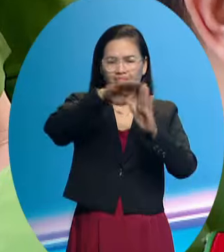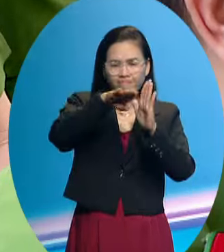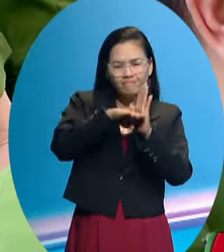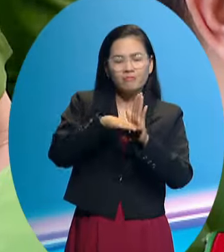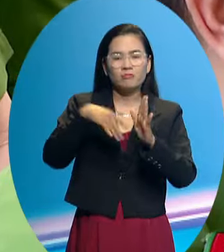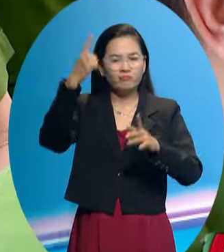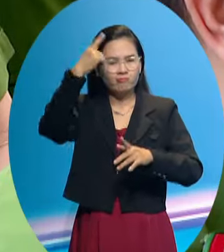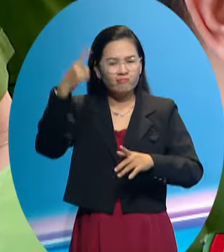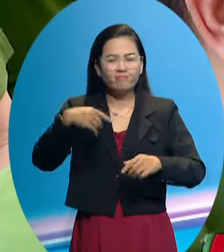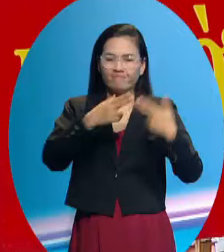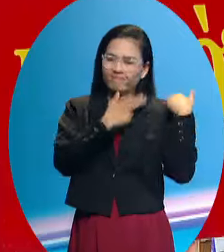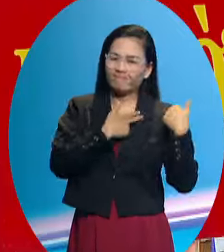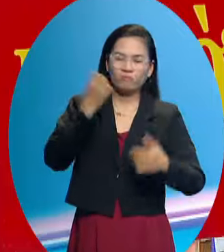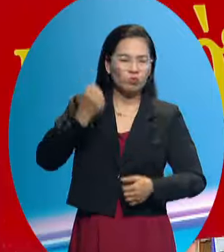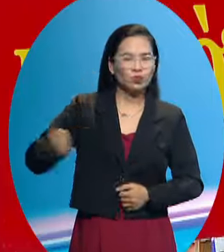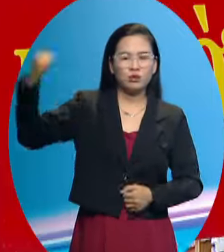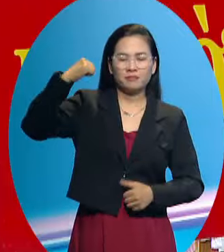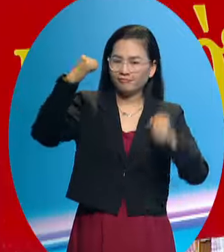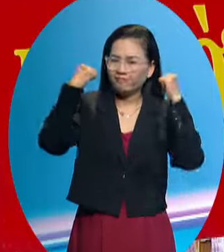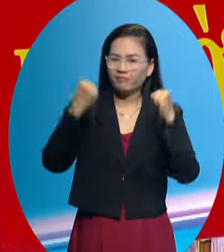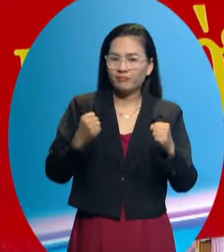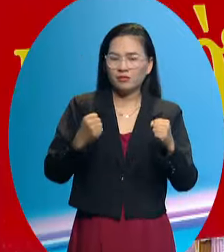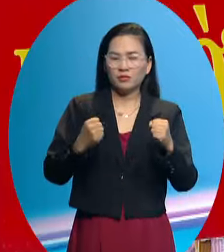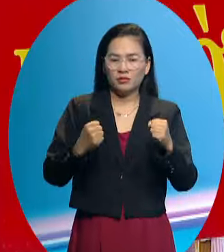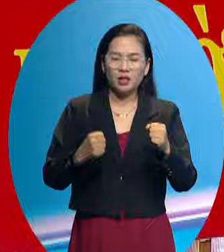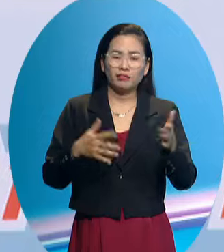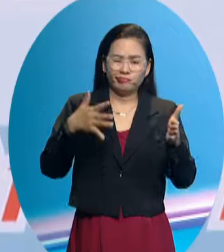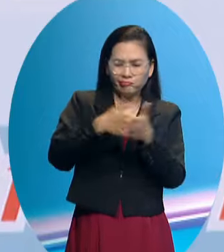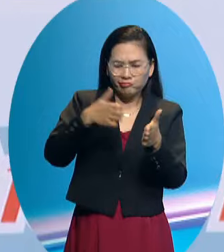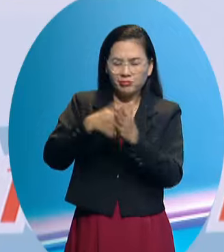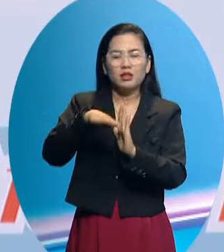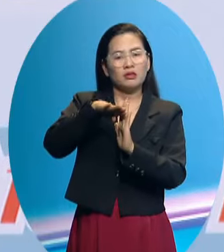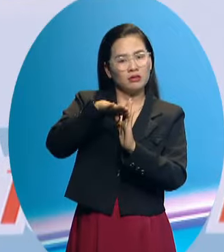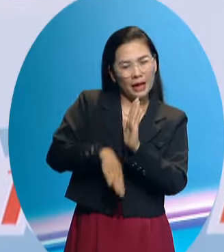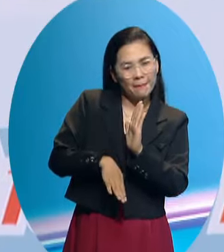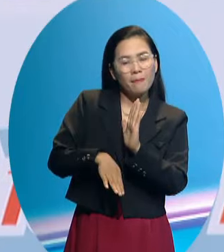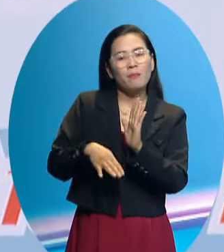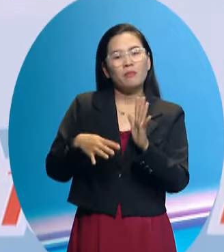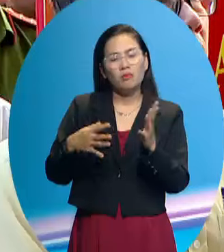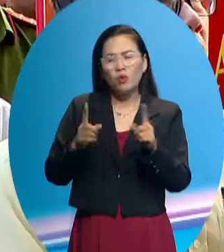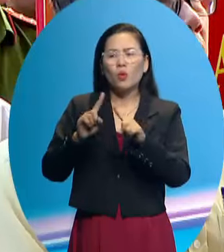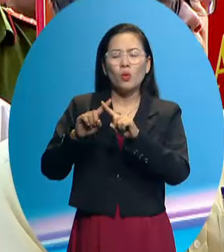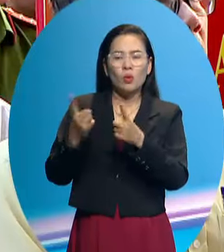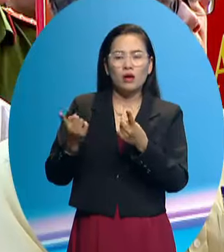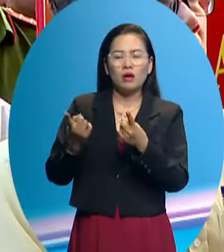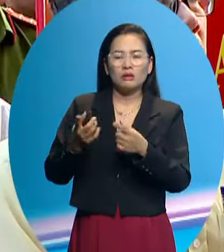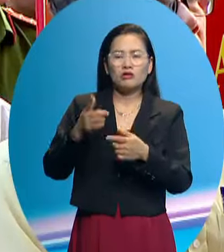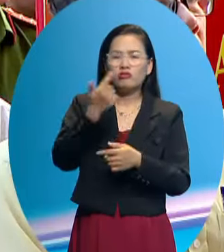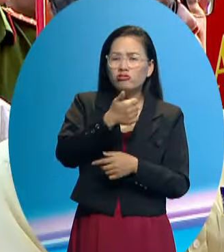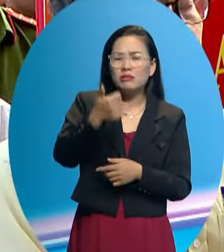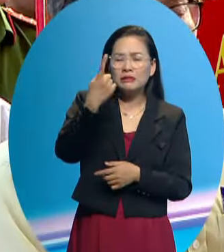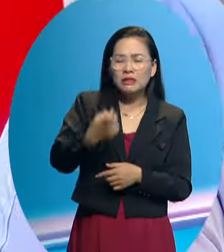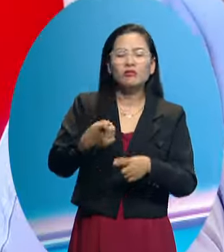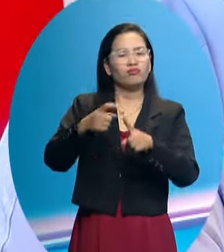với tinh thần trách nhiệm và quyết tâm cao nhất phấn đấu kiềm chế kéo giảm từ 5 ph đến 10 ph số vụ tai nạn giao thông so với năm